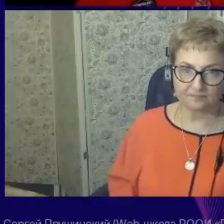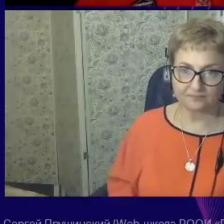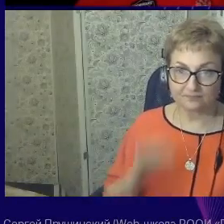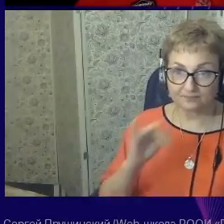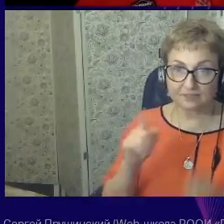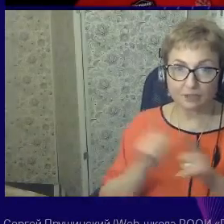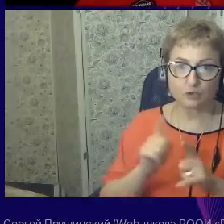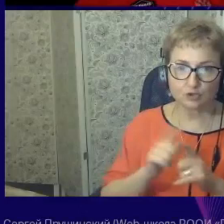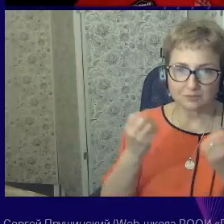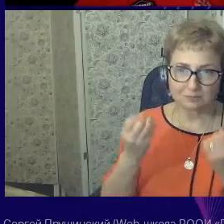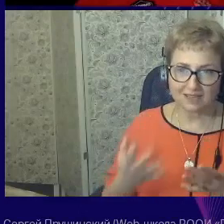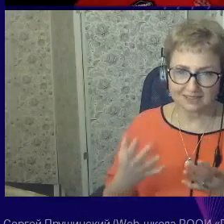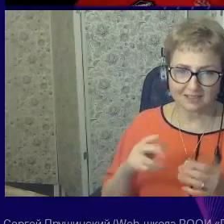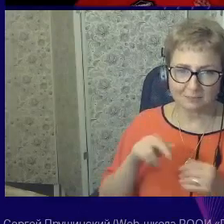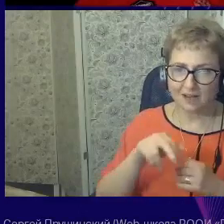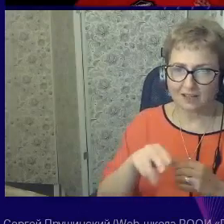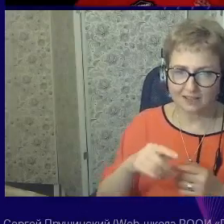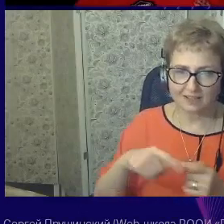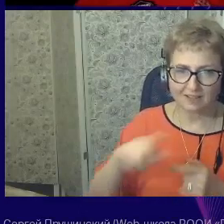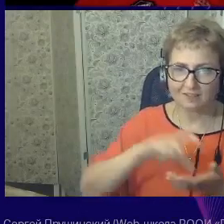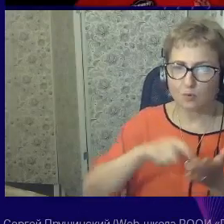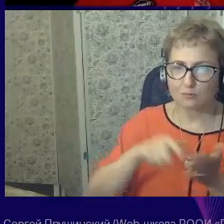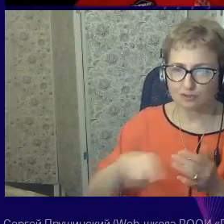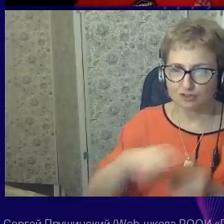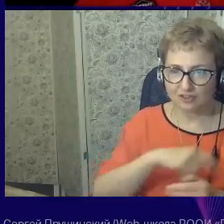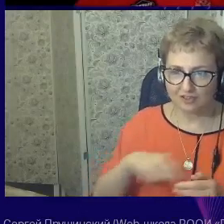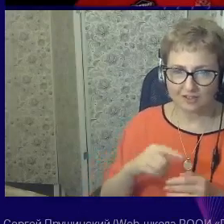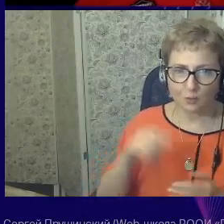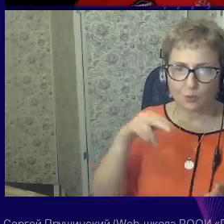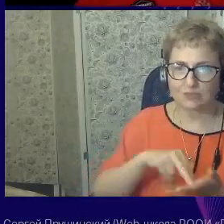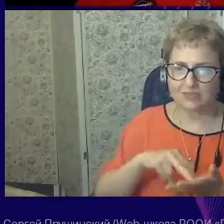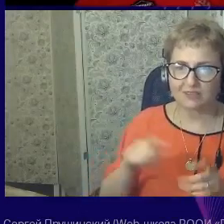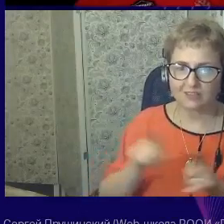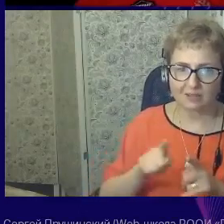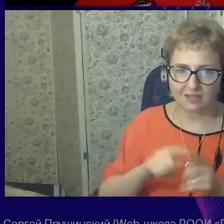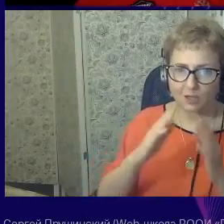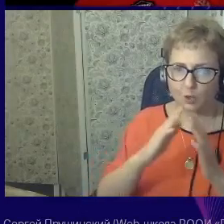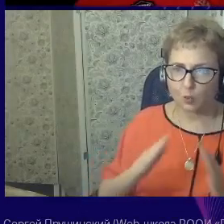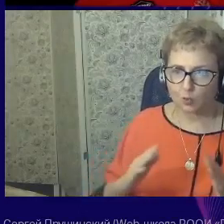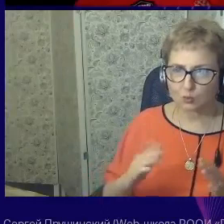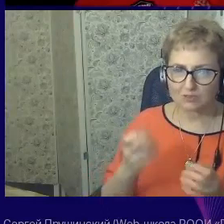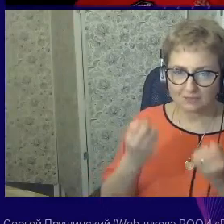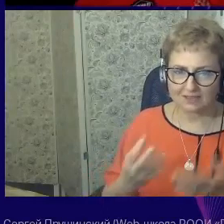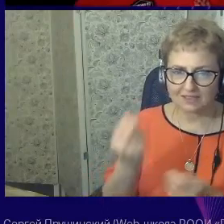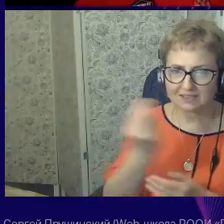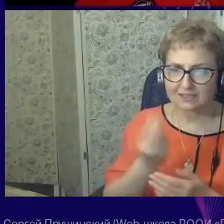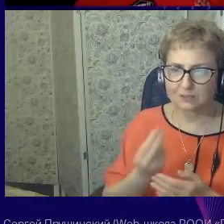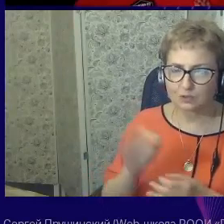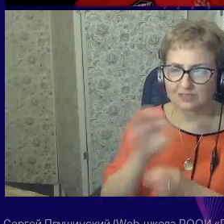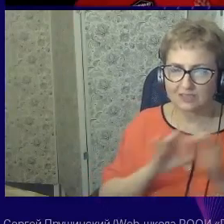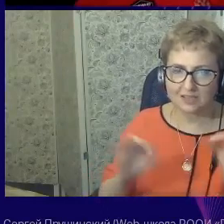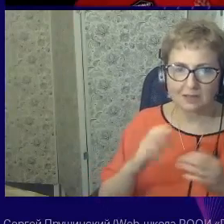И тоже простейшее прохождение трассы в помещении. Устанавливаем вот такие конусы, рисуем простую схему